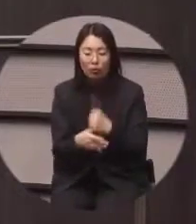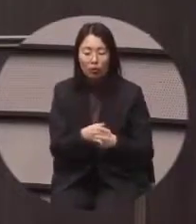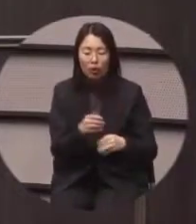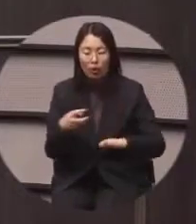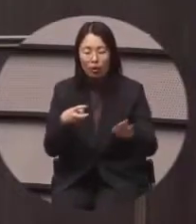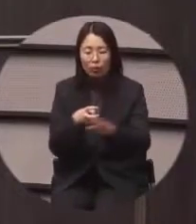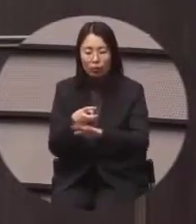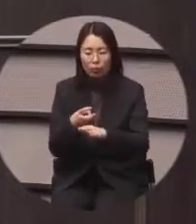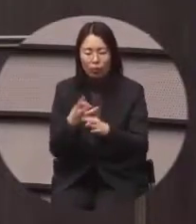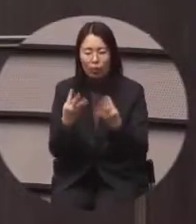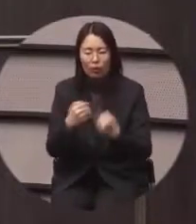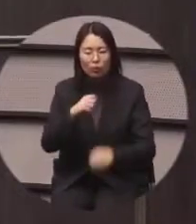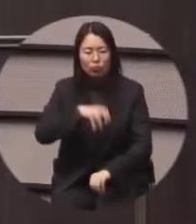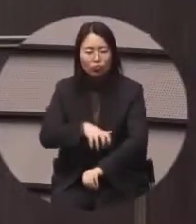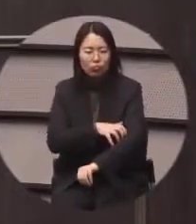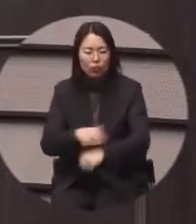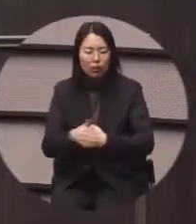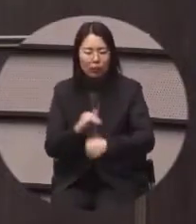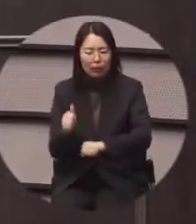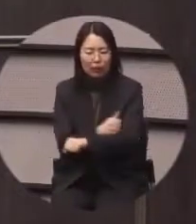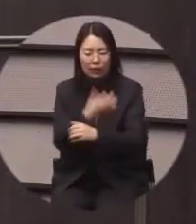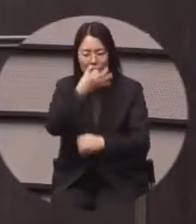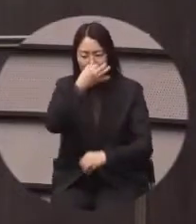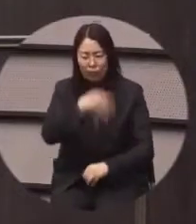이용에 불편을 겪고 있는 것이 현실입니다.